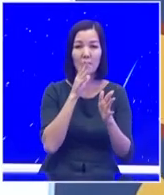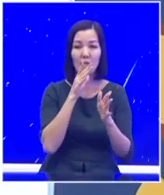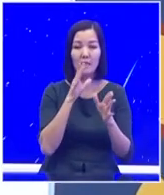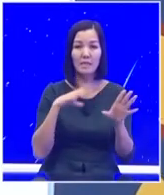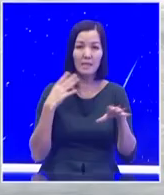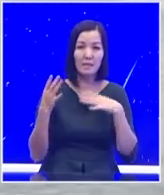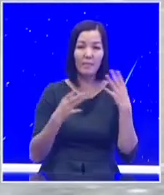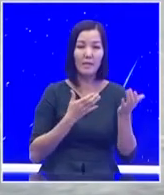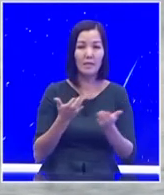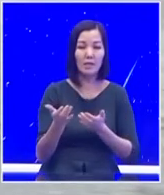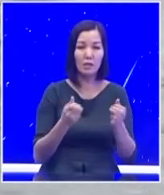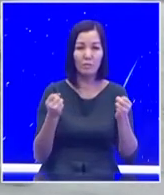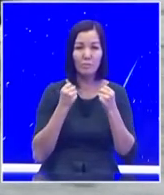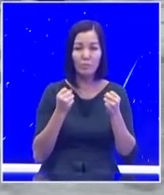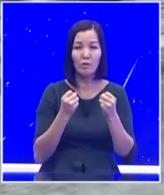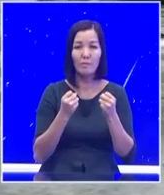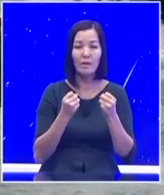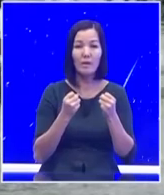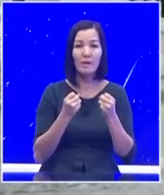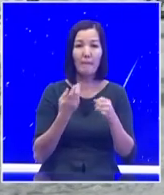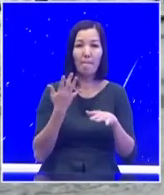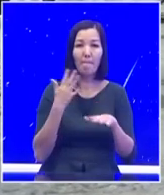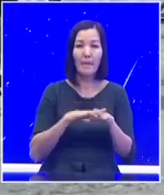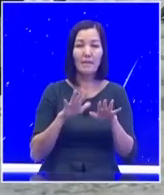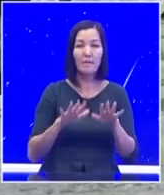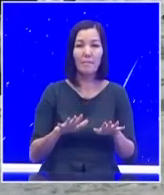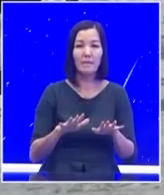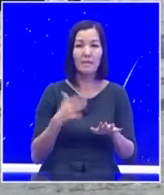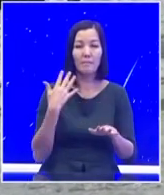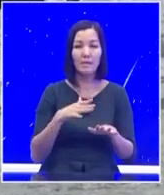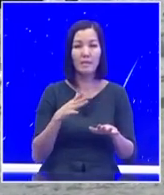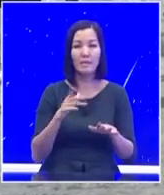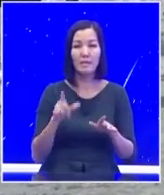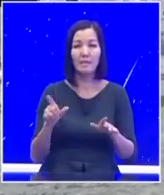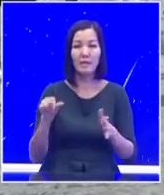лыжным спортом. К слову, в гонке Анатолий занял 5-е место из 50 человек.